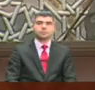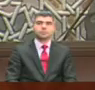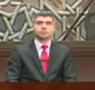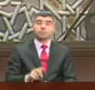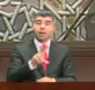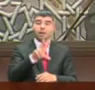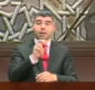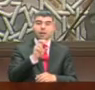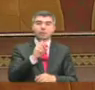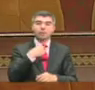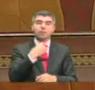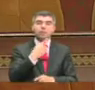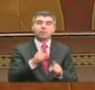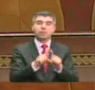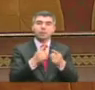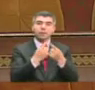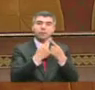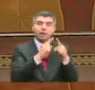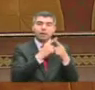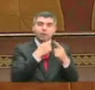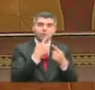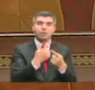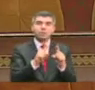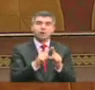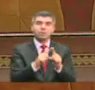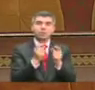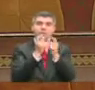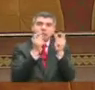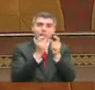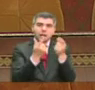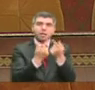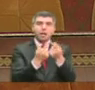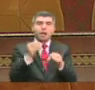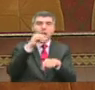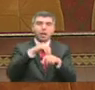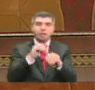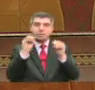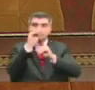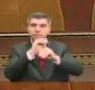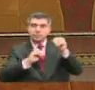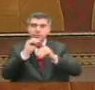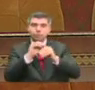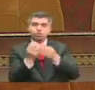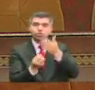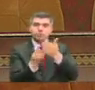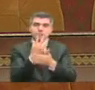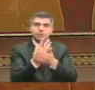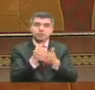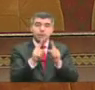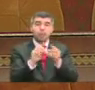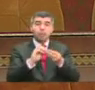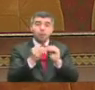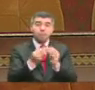تعرف العمليات التي تقوم بها مؤسسة العمران في مجالات الهيكلة وإعادة الهيكلة